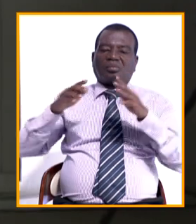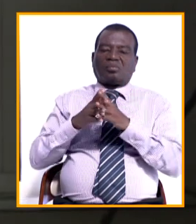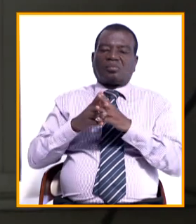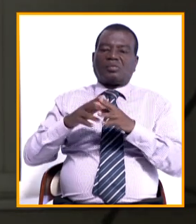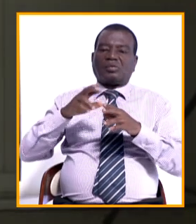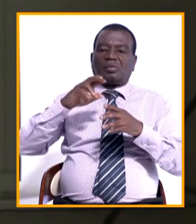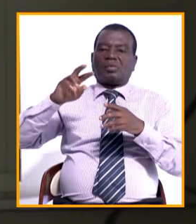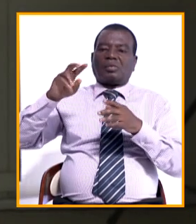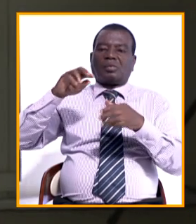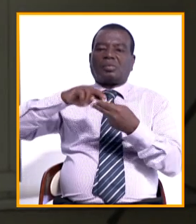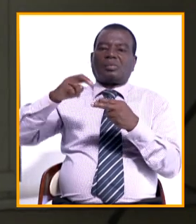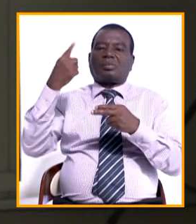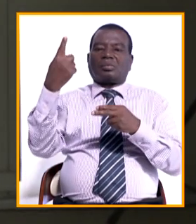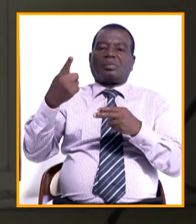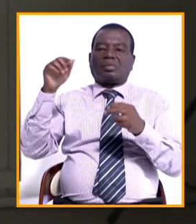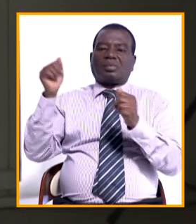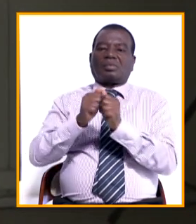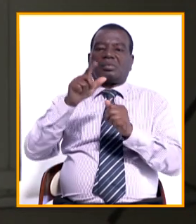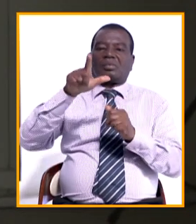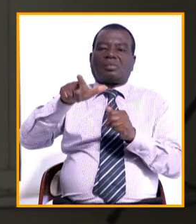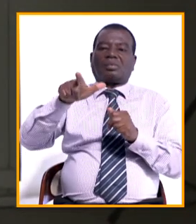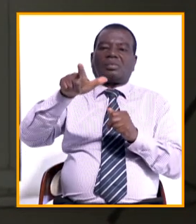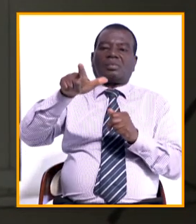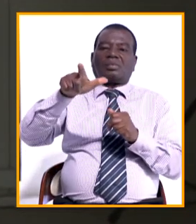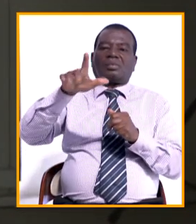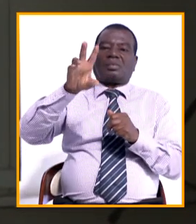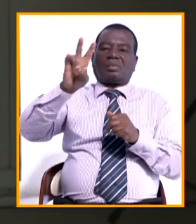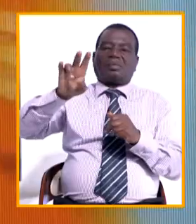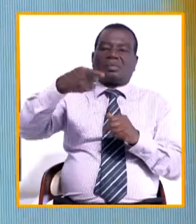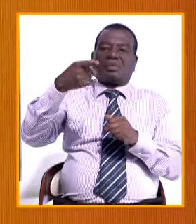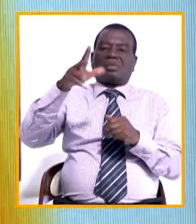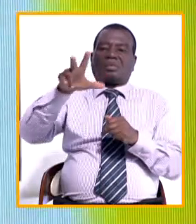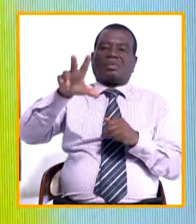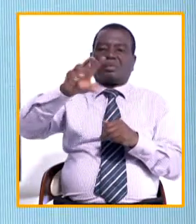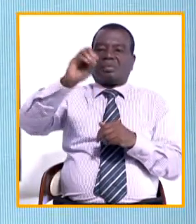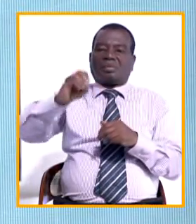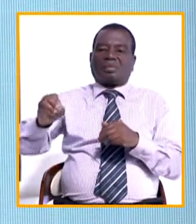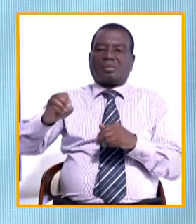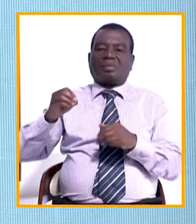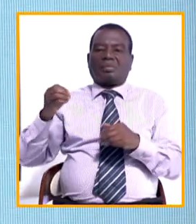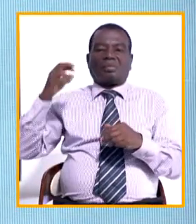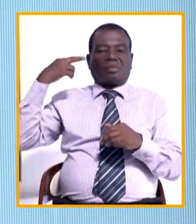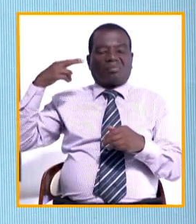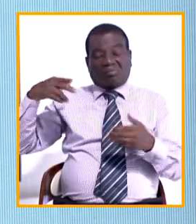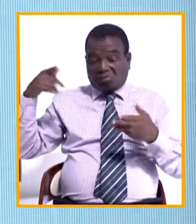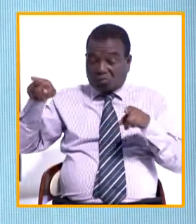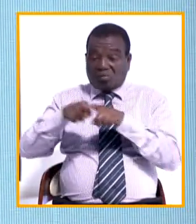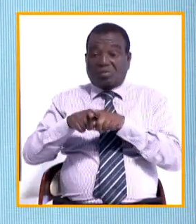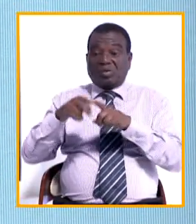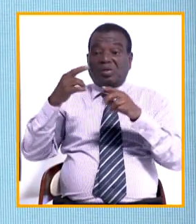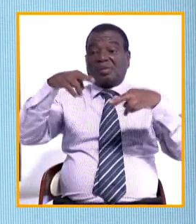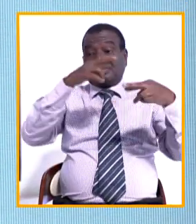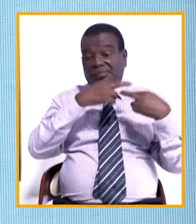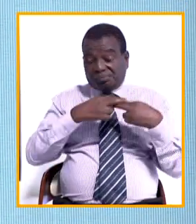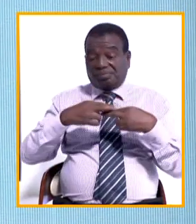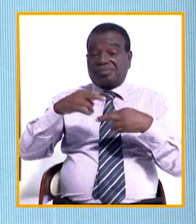sont numéro 1 en couverture veille avec 27,3% des parts d'audience. Les chaînes radio n'en font pas moins. Elles sont leaders en